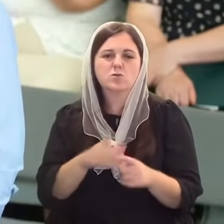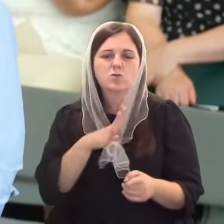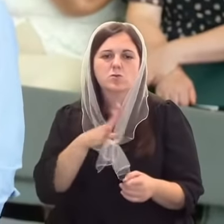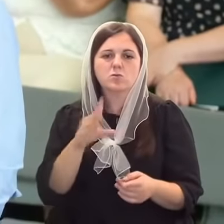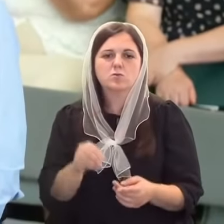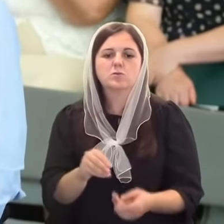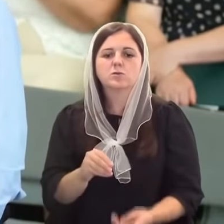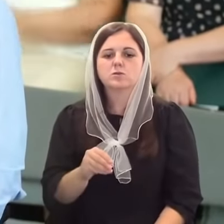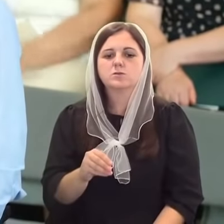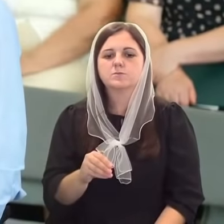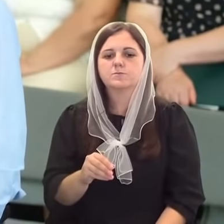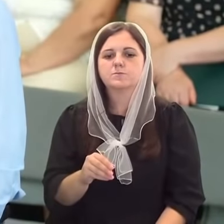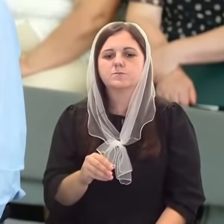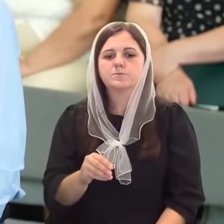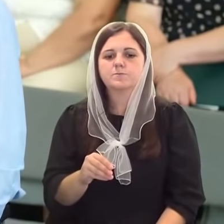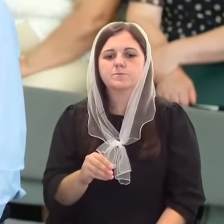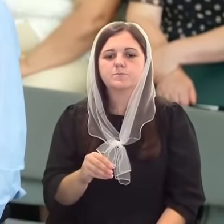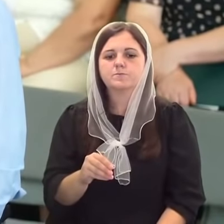долго не